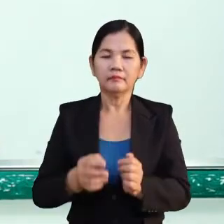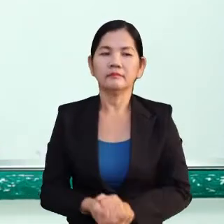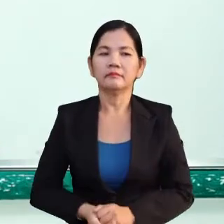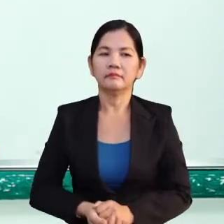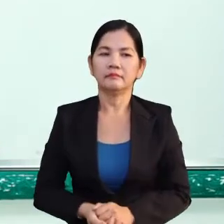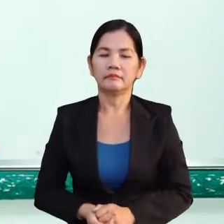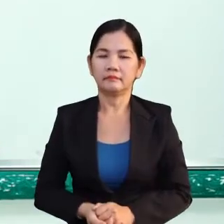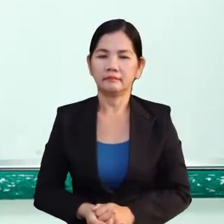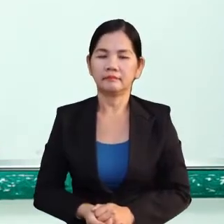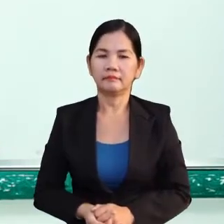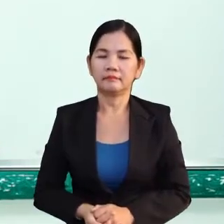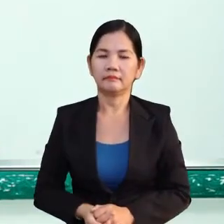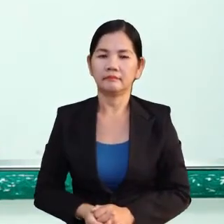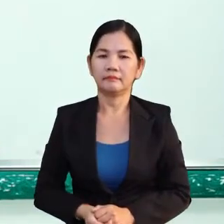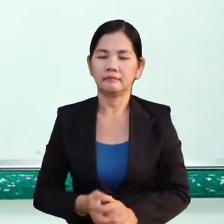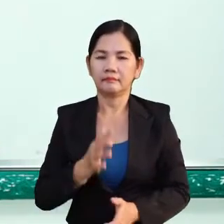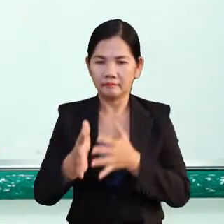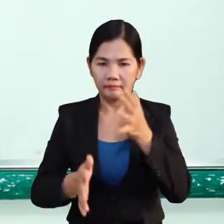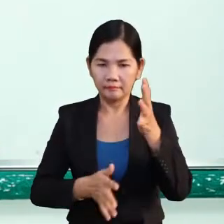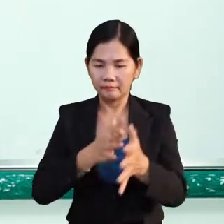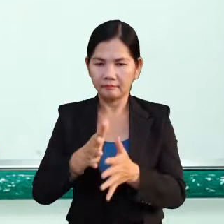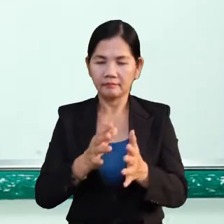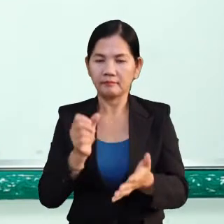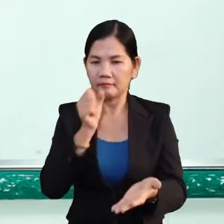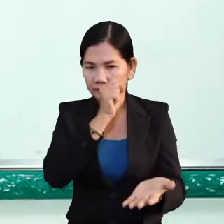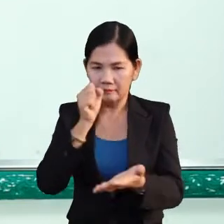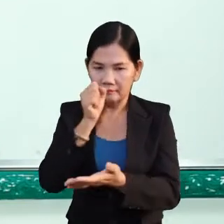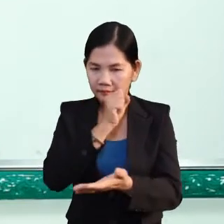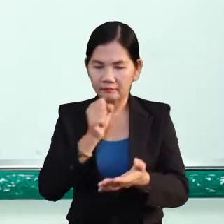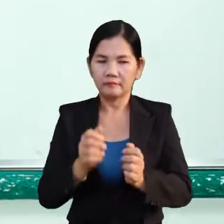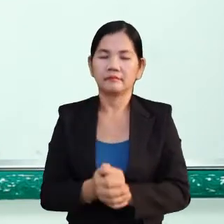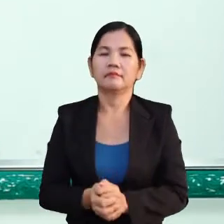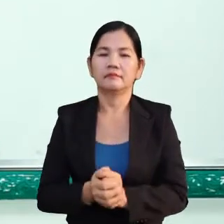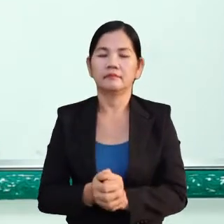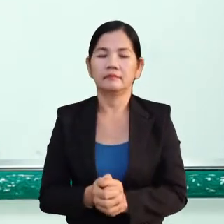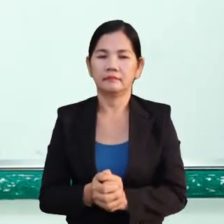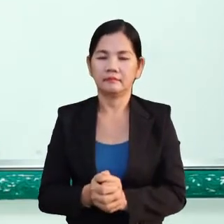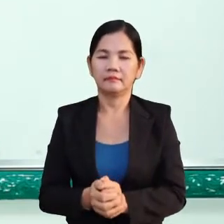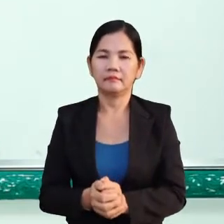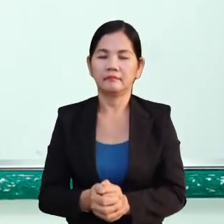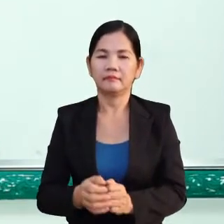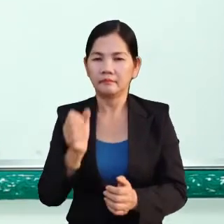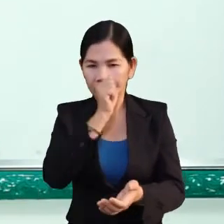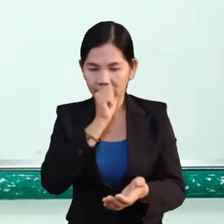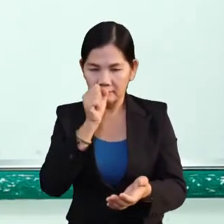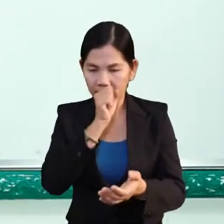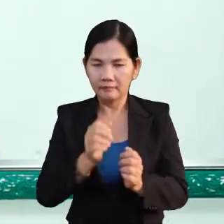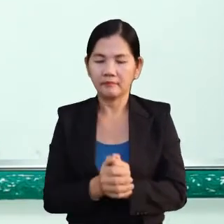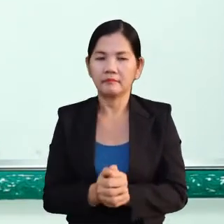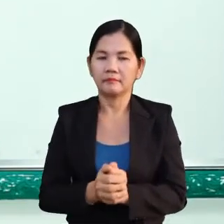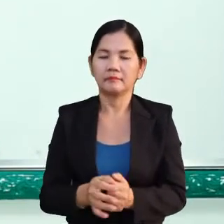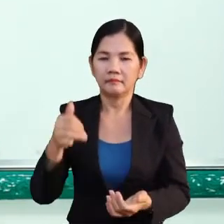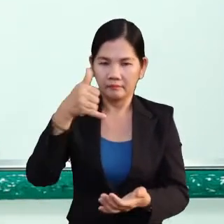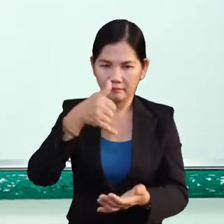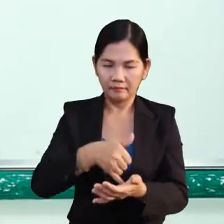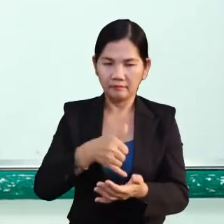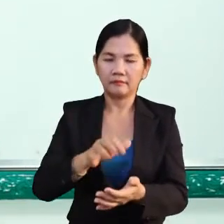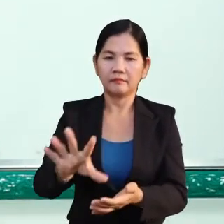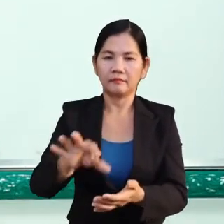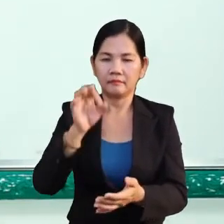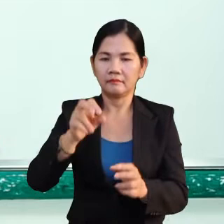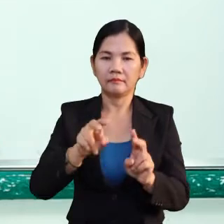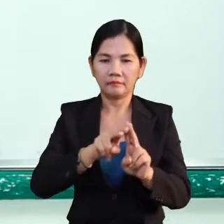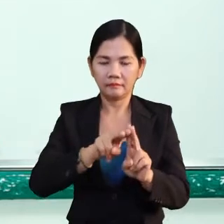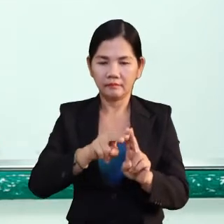ឥឡូវកូនត្រៀមធ្វើកាយវិការទៅតាមបទចម្រៀងជាមួយអ្នកគ្រូហើយកូនចាស់កូនច្រៀងតាមអ្នកគ្រូដែរណាថ្ងៃនេះគឺអ្នកគ្រូជ្រើសរើសបទច